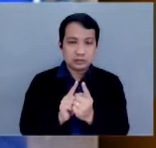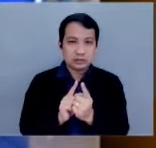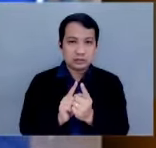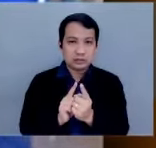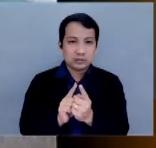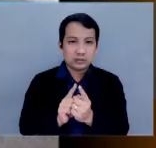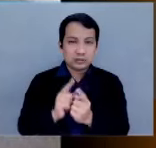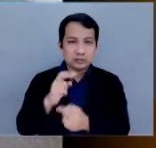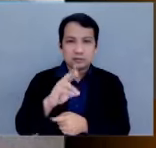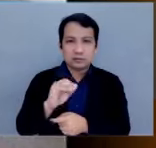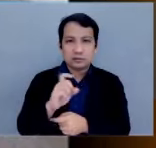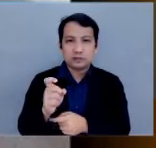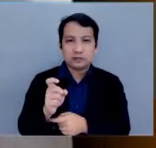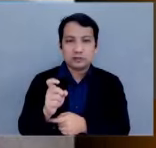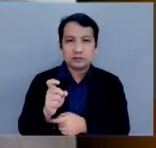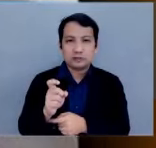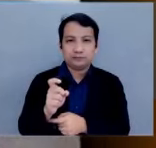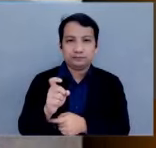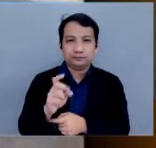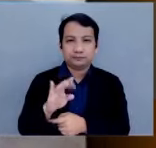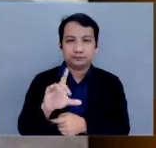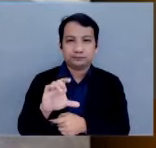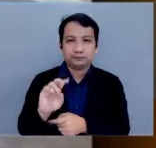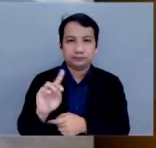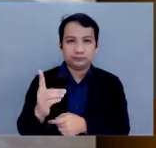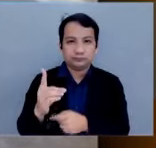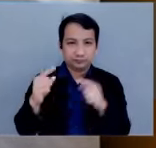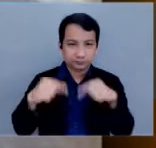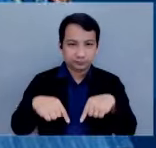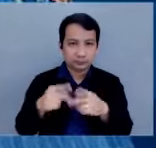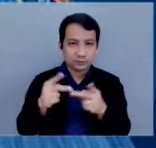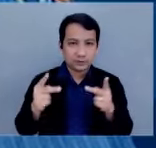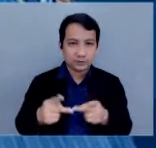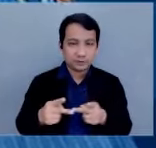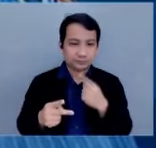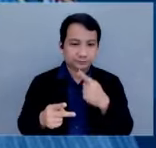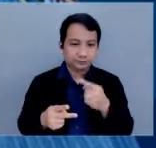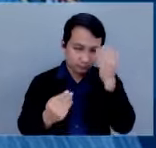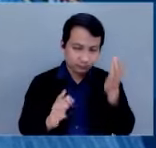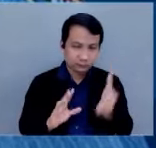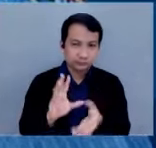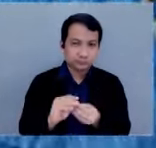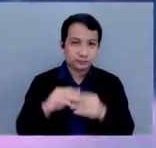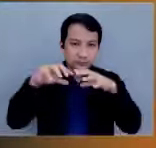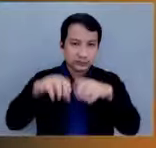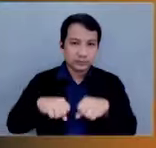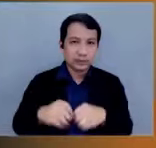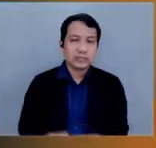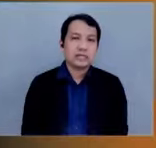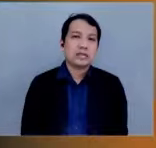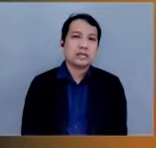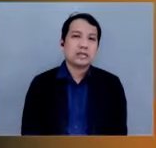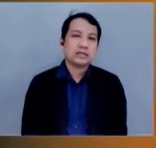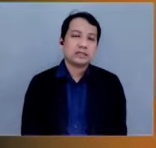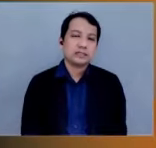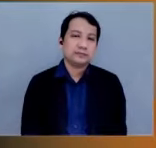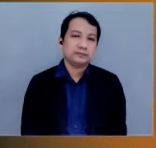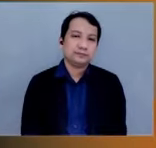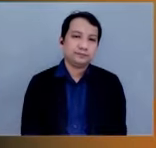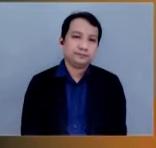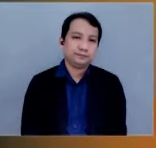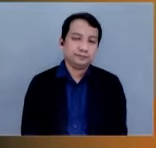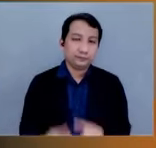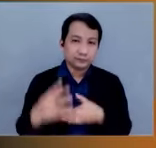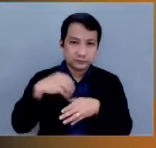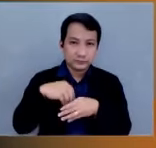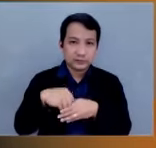Boulevard at nung dumating siya dun sa lugar na binanggit niya, na aresto natin siya dun. Isinilid ng suspect sa paper